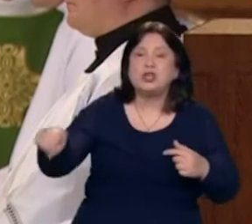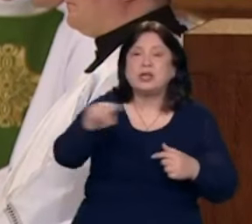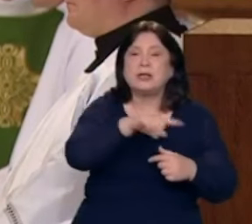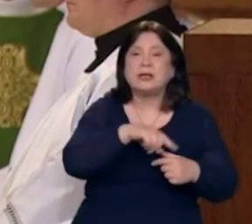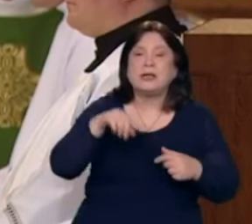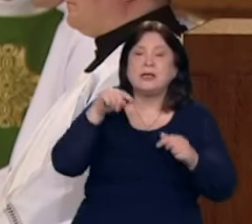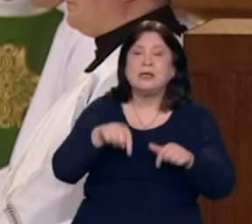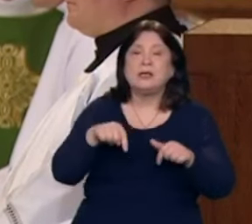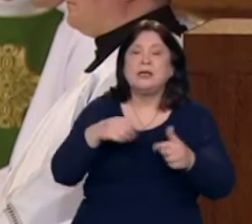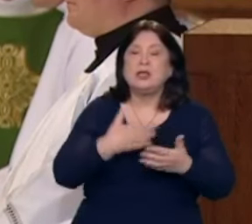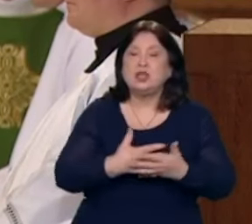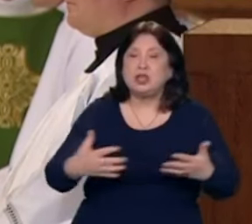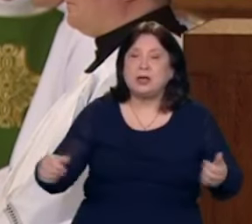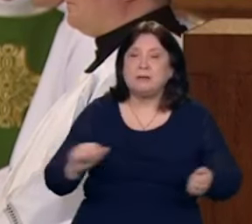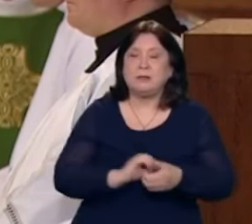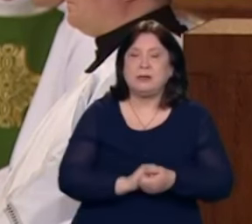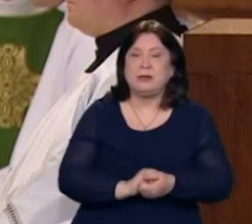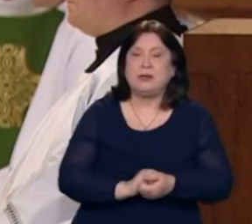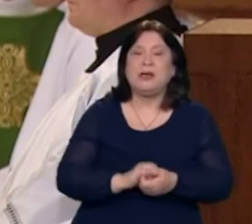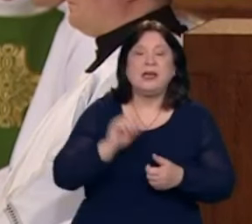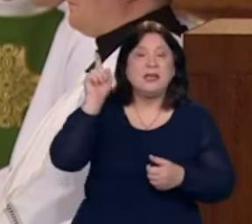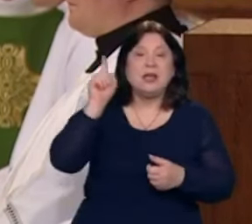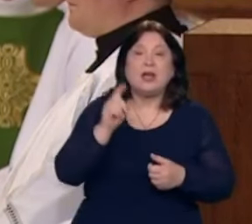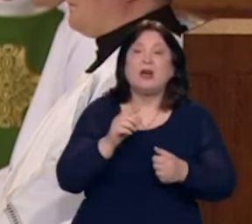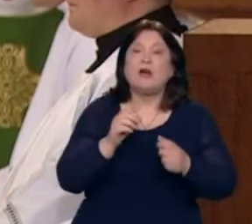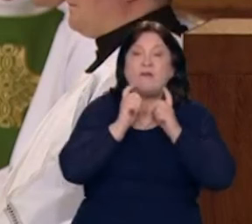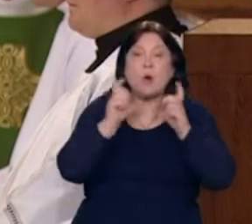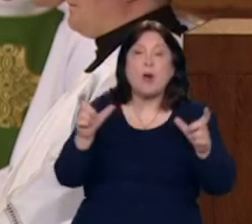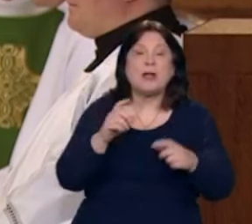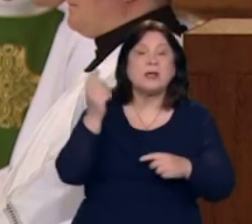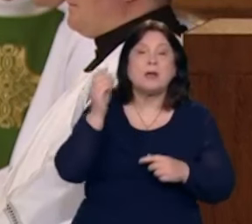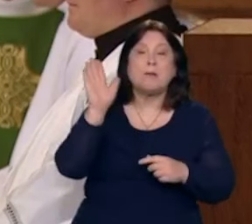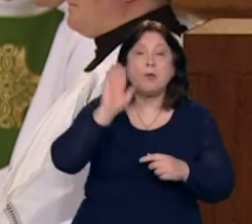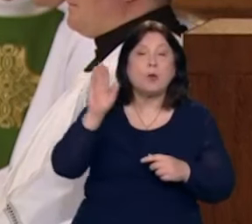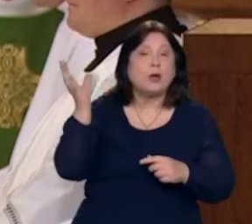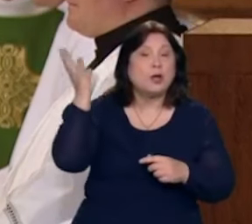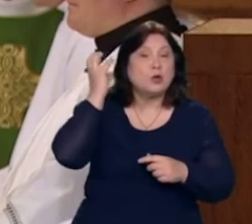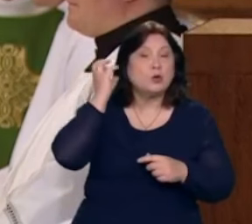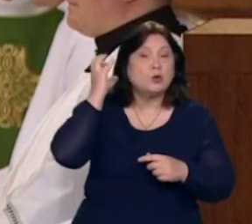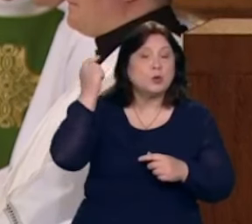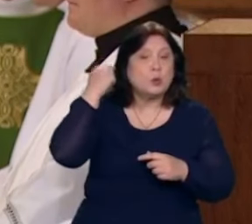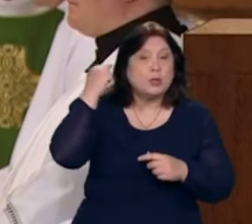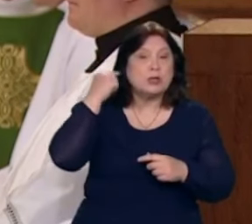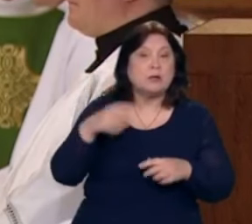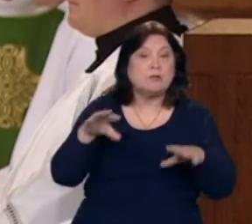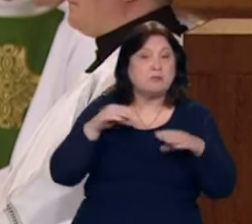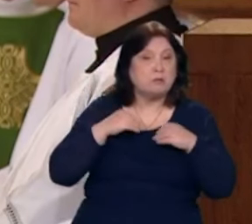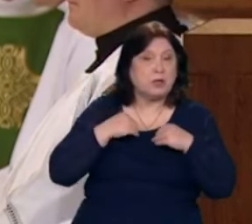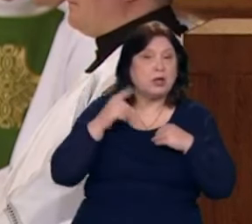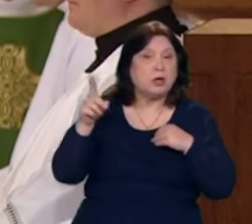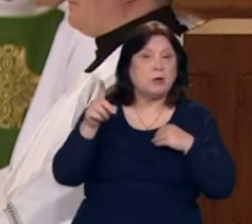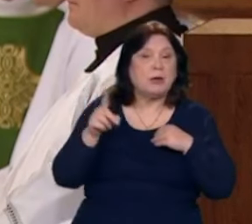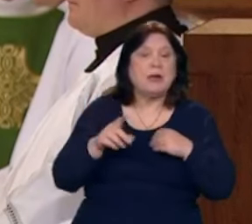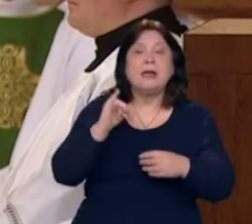ziemi i jego wołanie usłyszał Bóg i doszło do niezwykłego